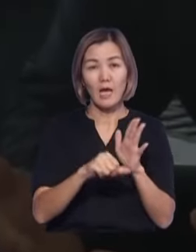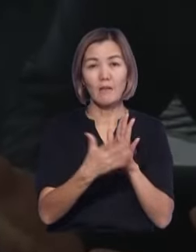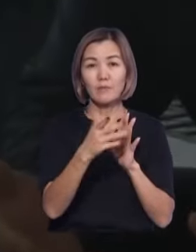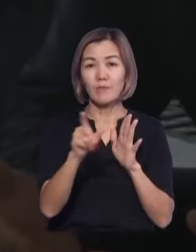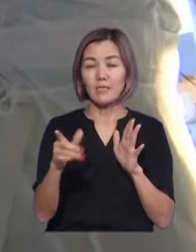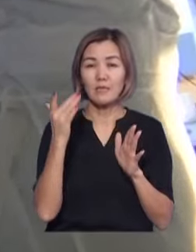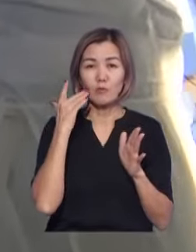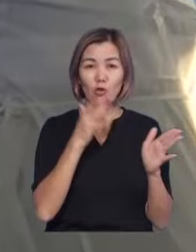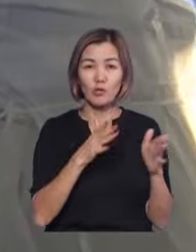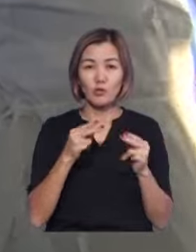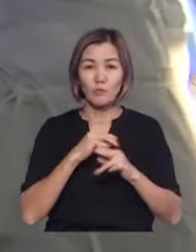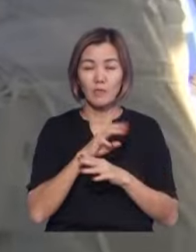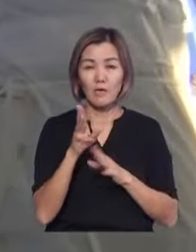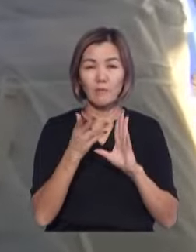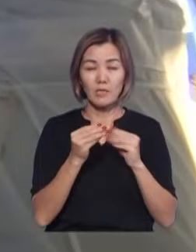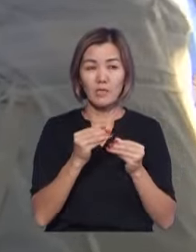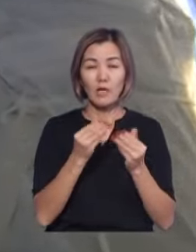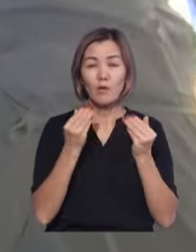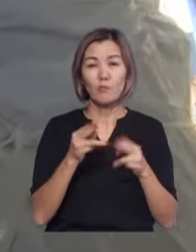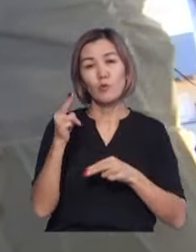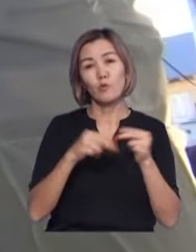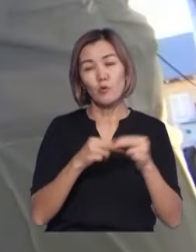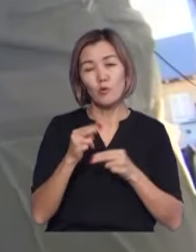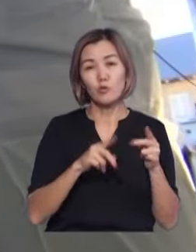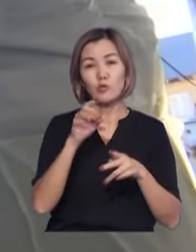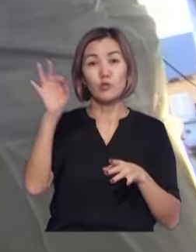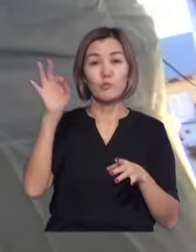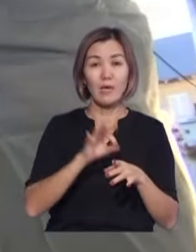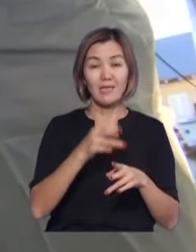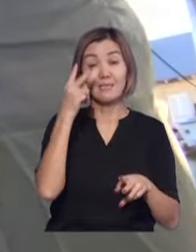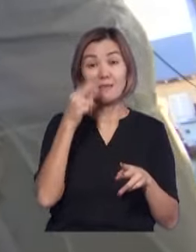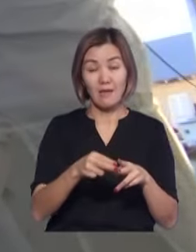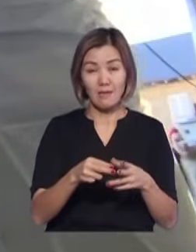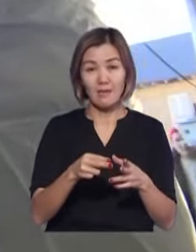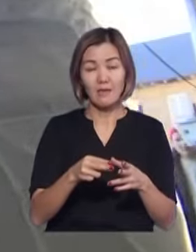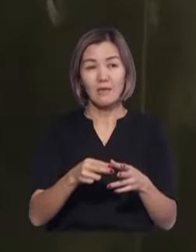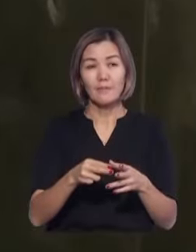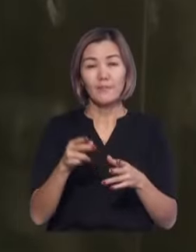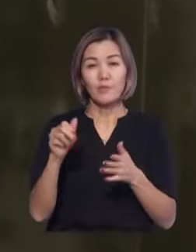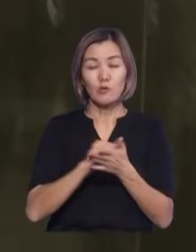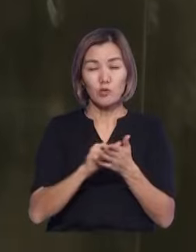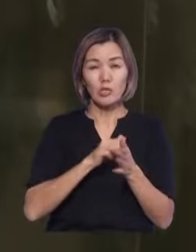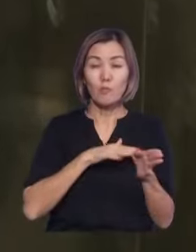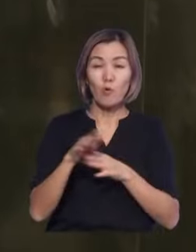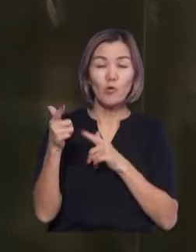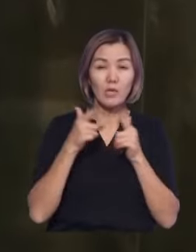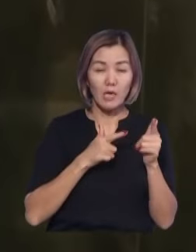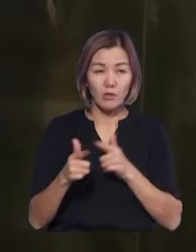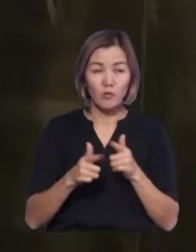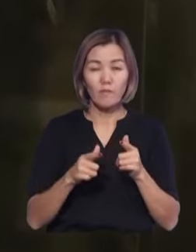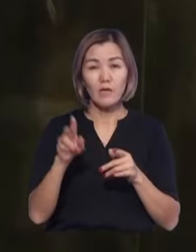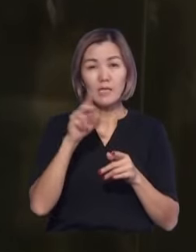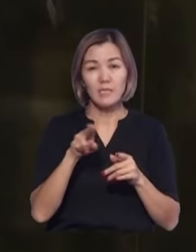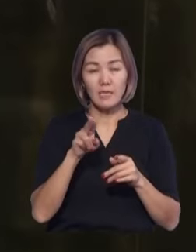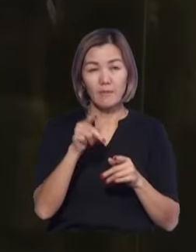адамды тұрақты жұмыспен қамтымақ. Бүгінде құрылысы 100% соңына жеткен, құжаттар толық рәсімделсе,